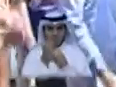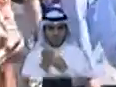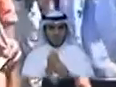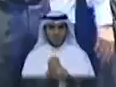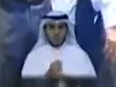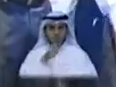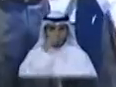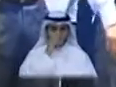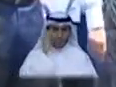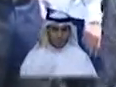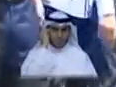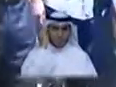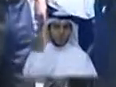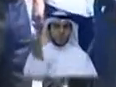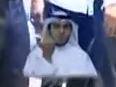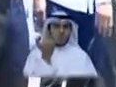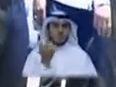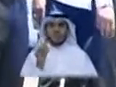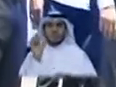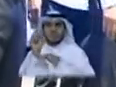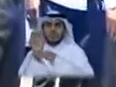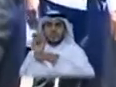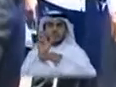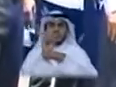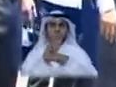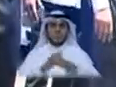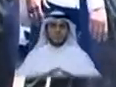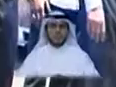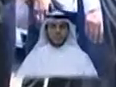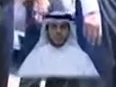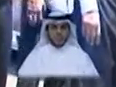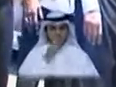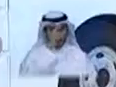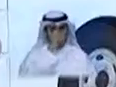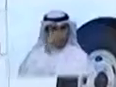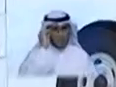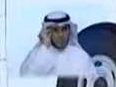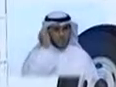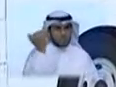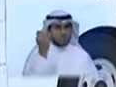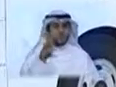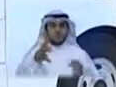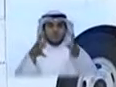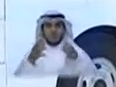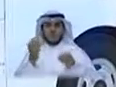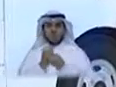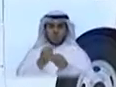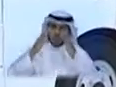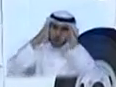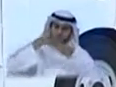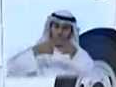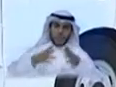الكويت التي تواصل تقديم دعمها الجبار من أجل تخفيف المعاناة على الأشقاء في